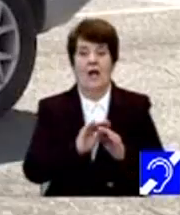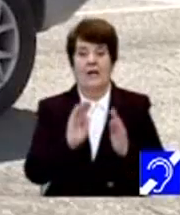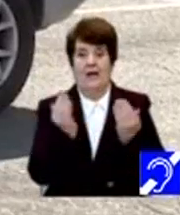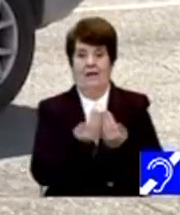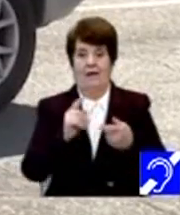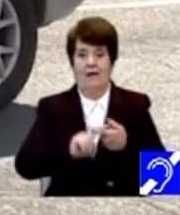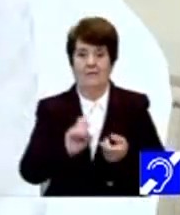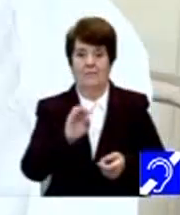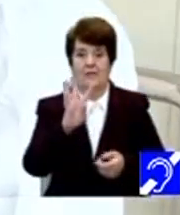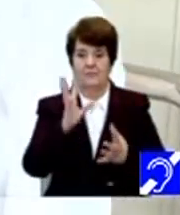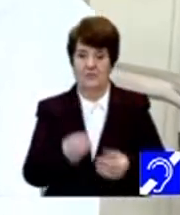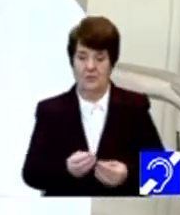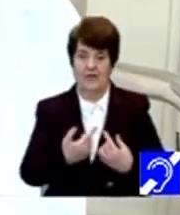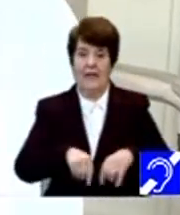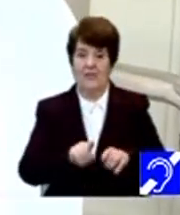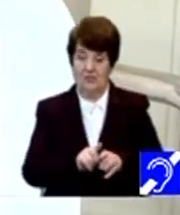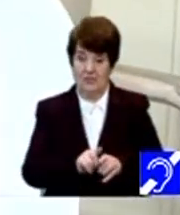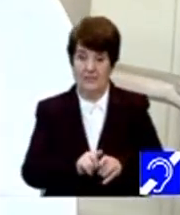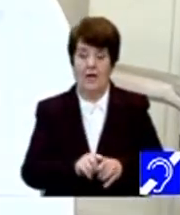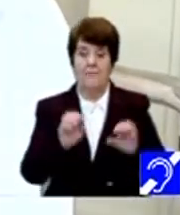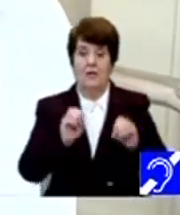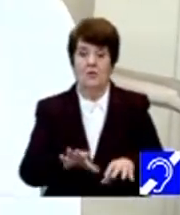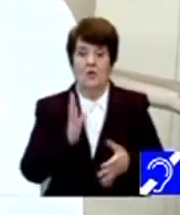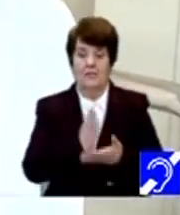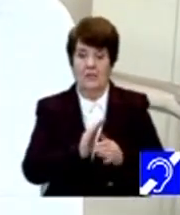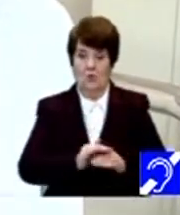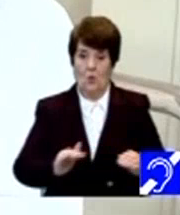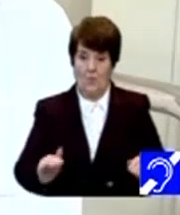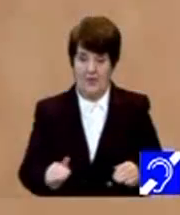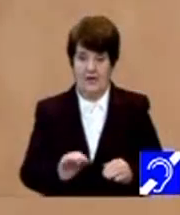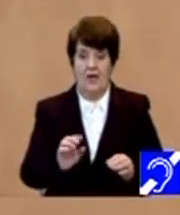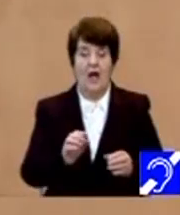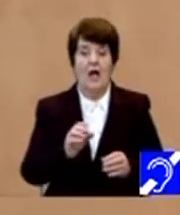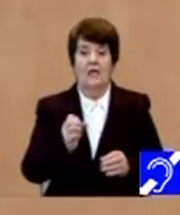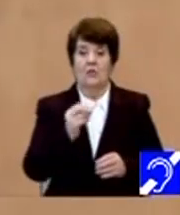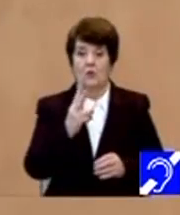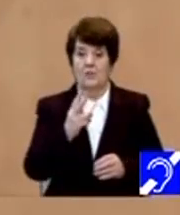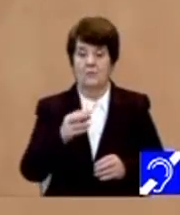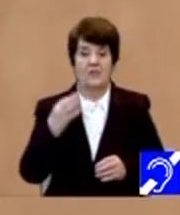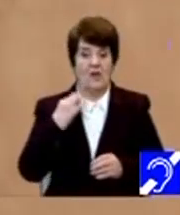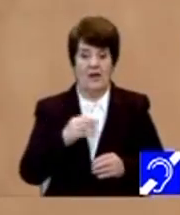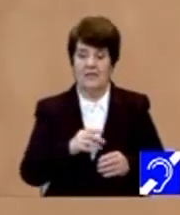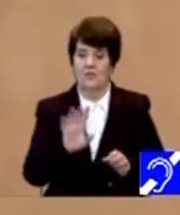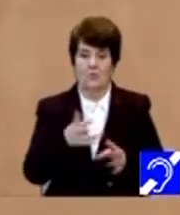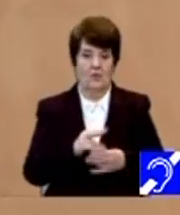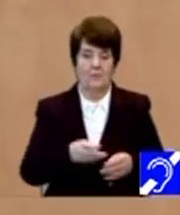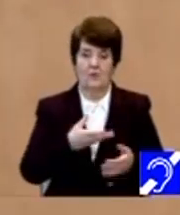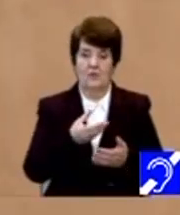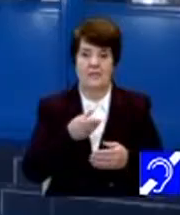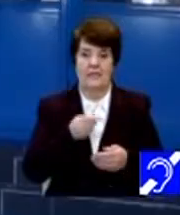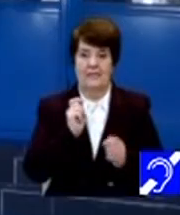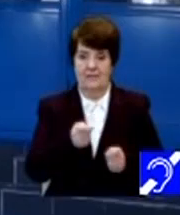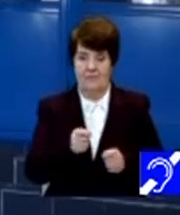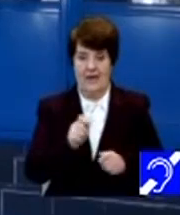pentru 14 zile. Între cei scutiți de aceste măsuri sunt copiii mai mici de 12 ani, studenții care învață în universitățile